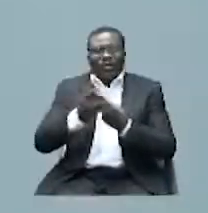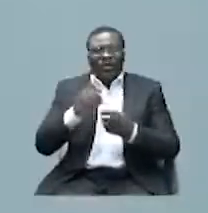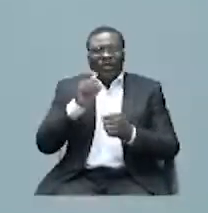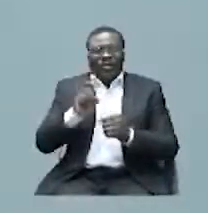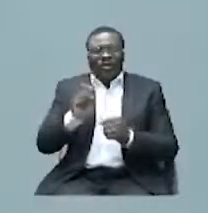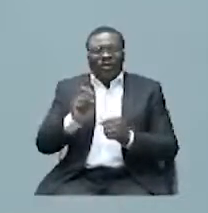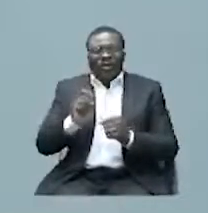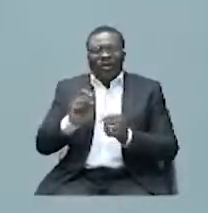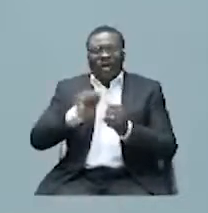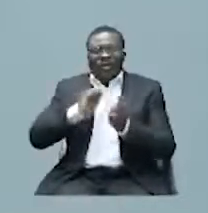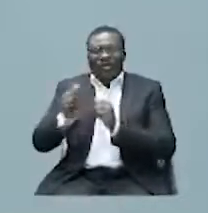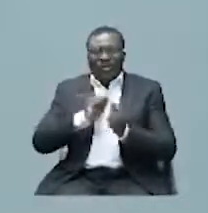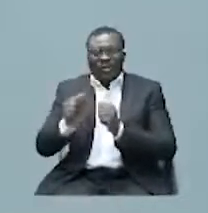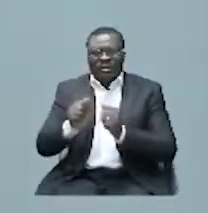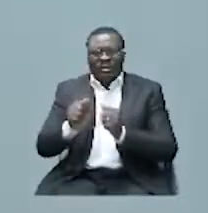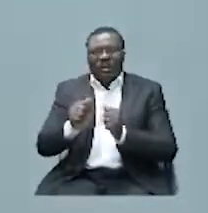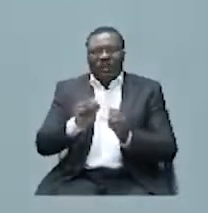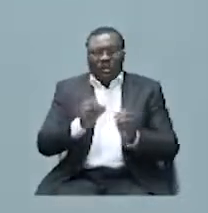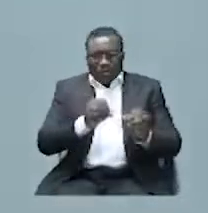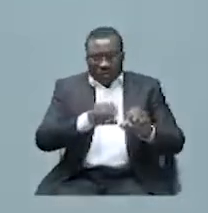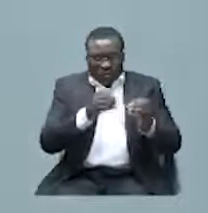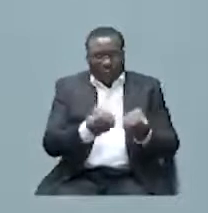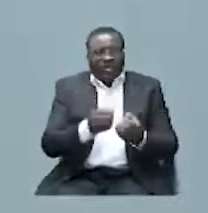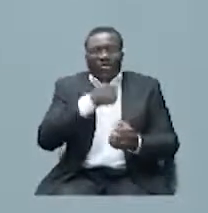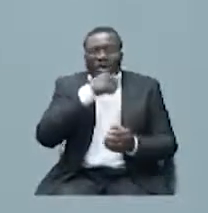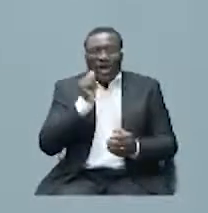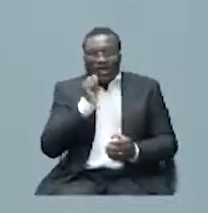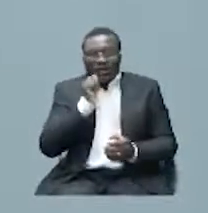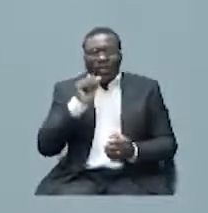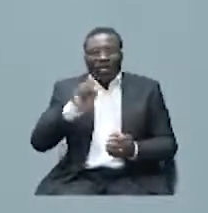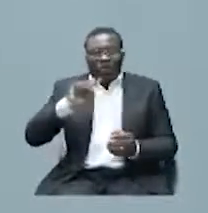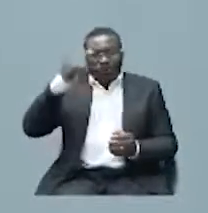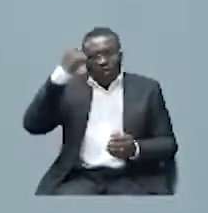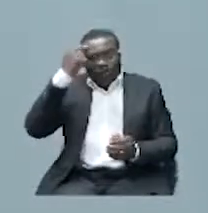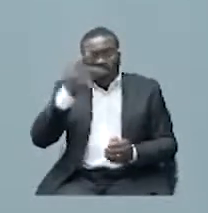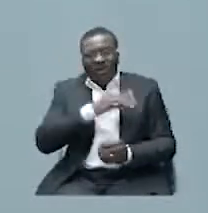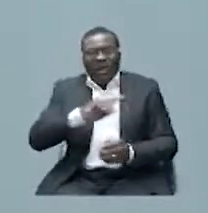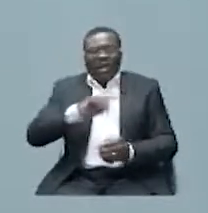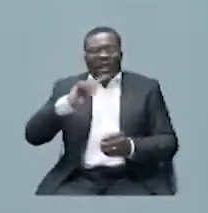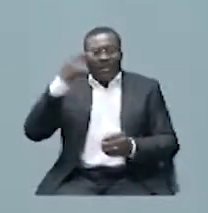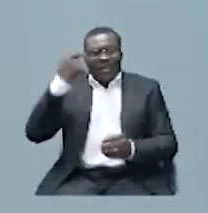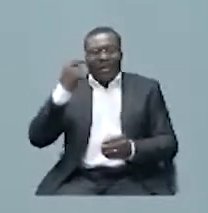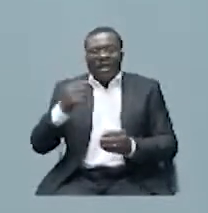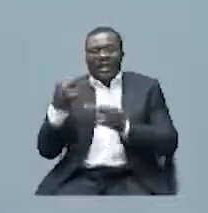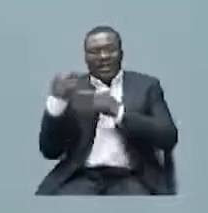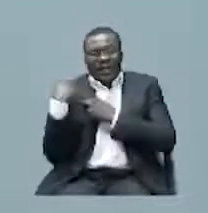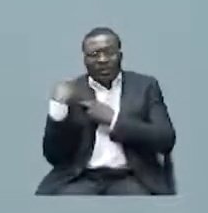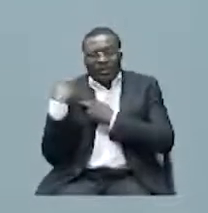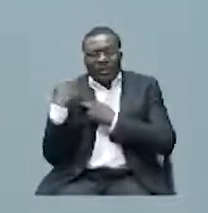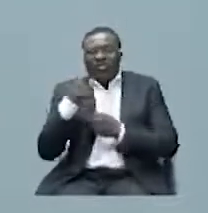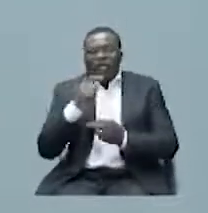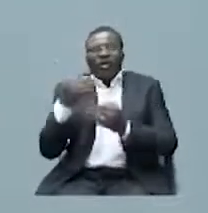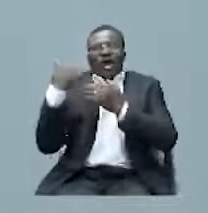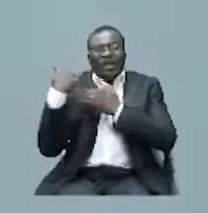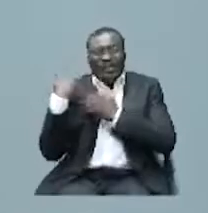Dans le secteur agricole, il faut qu'un gouvernement, un État et les responsables du secteur qui auront à